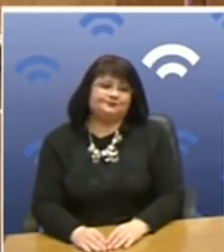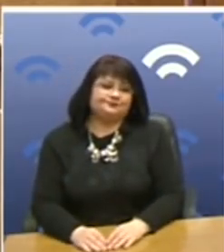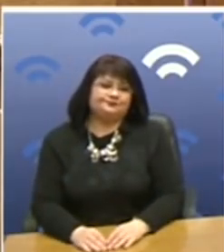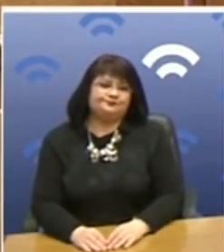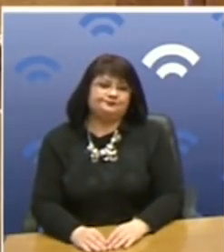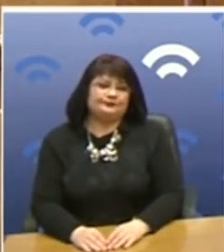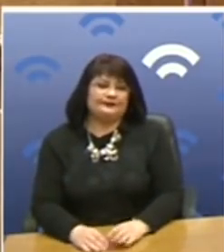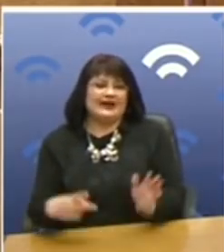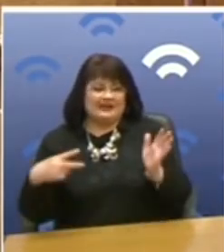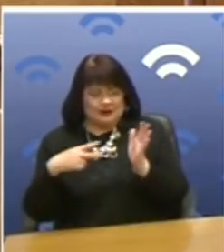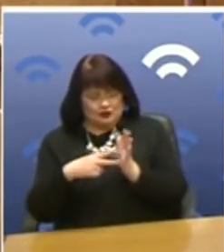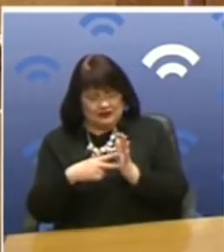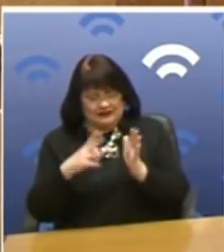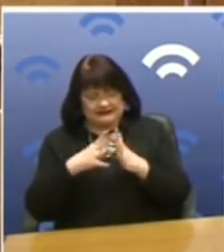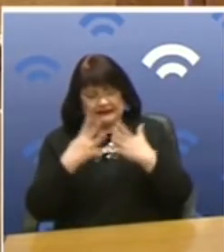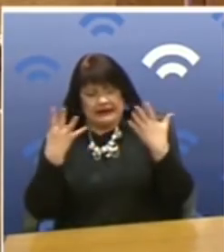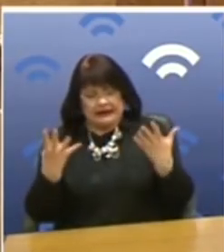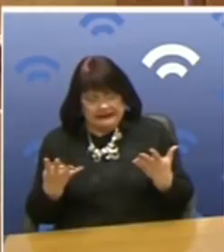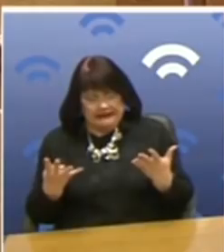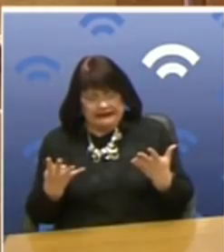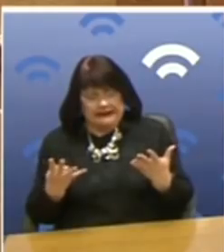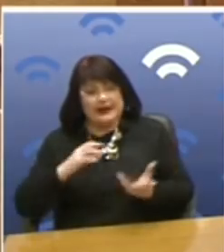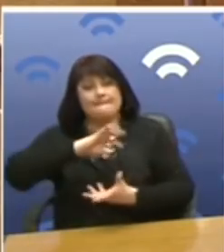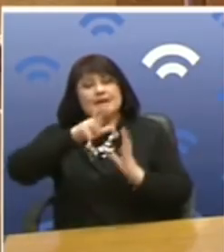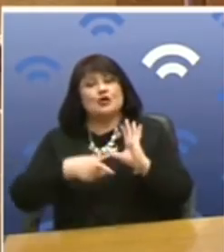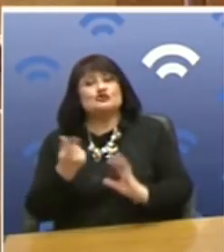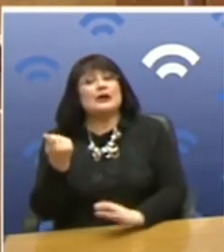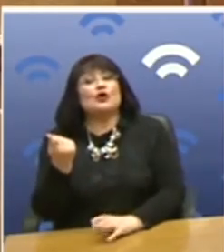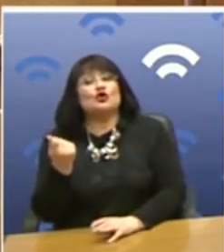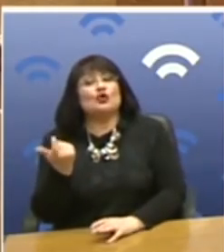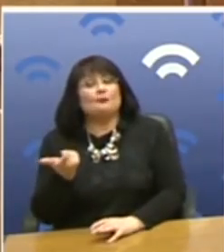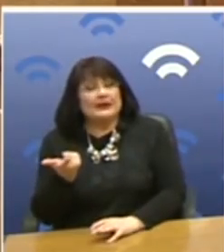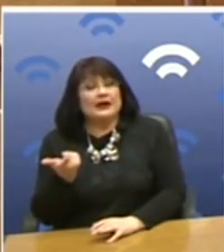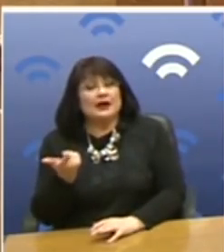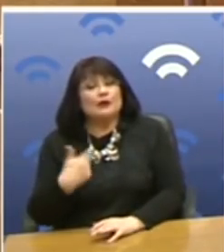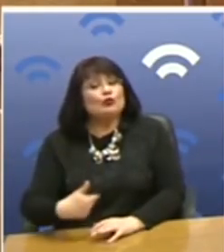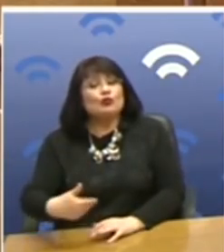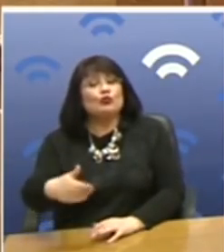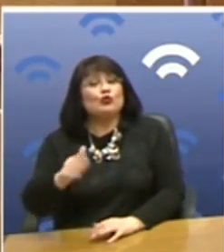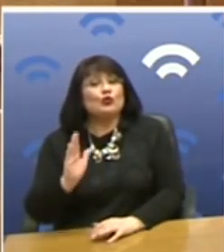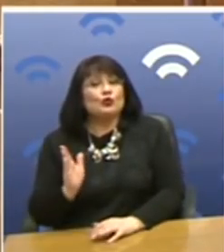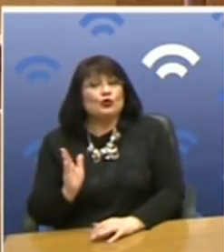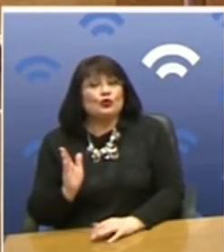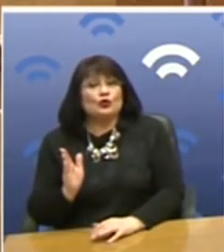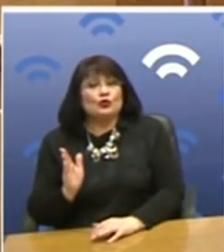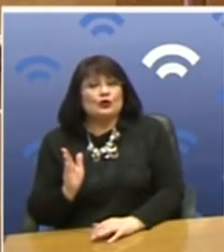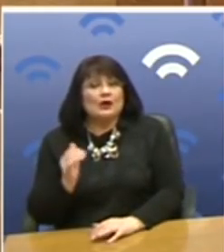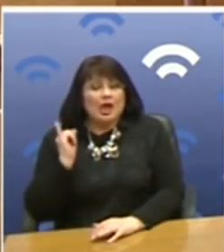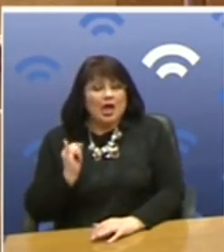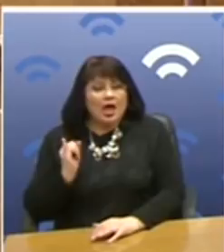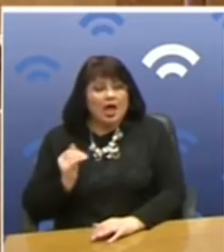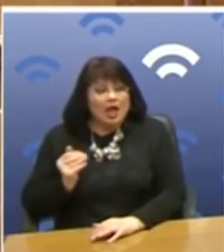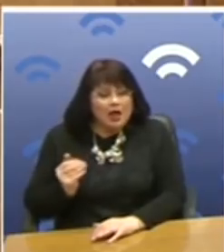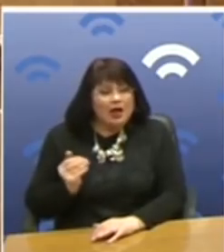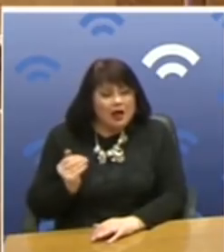το 2019 η παγκόσμια οικονομία βρισκόταν σε κατάσταση επιβράδυνσης και